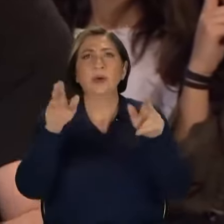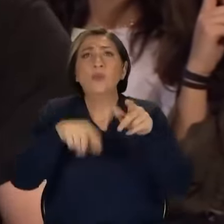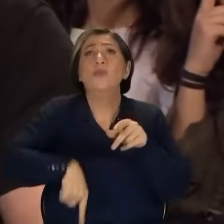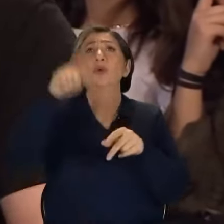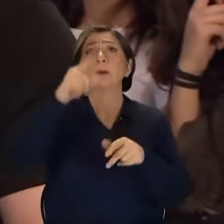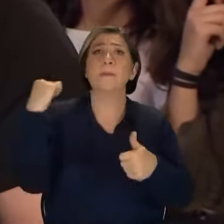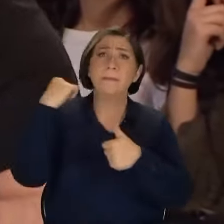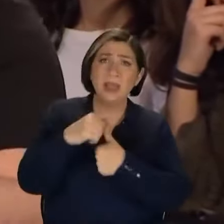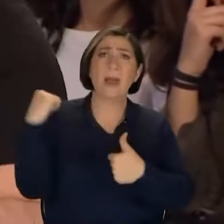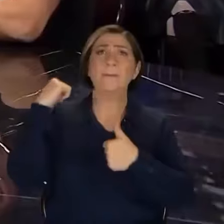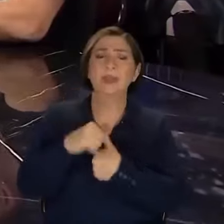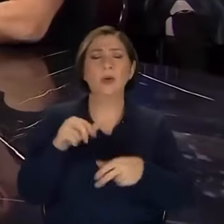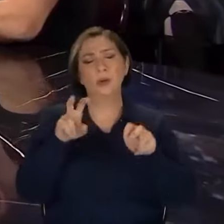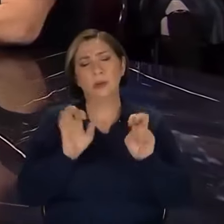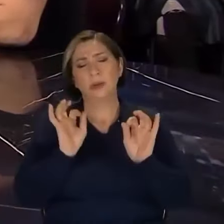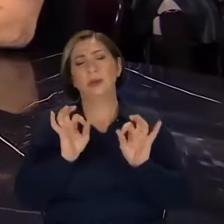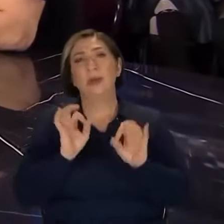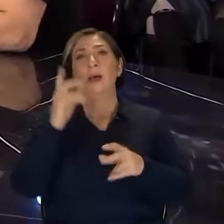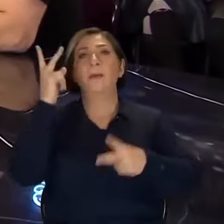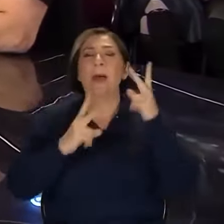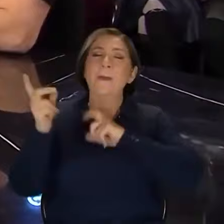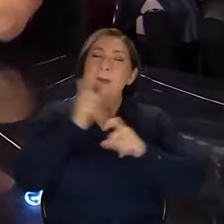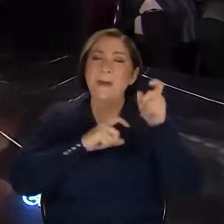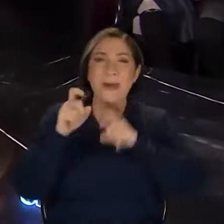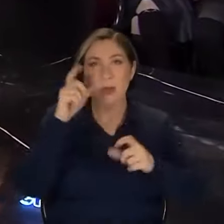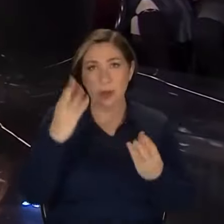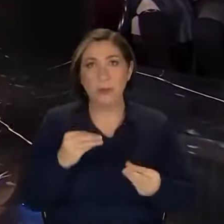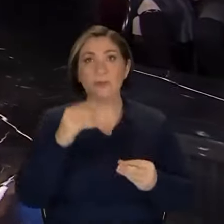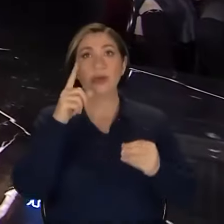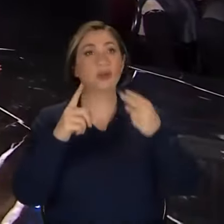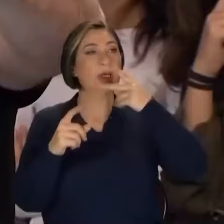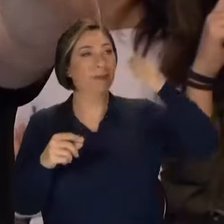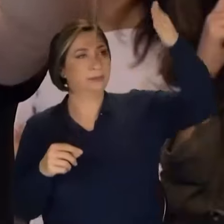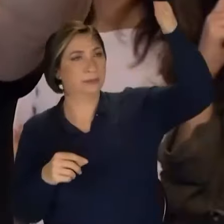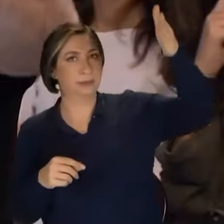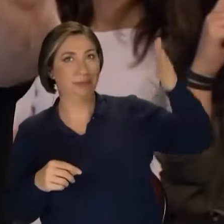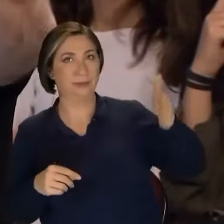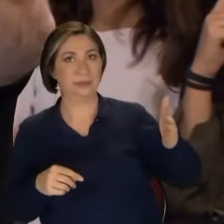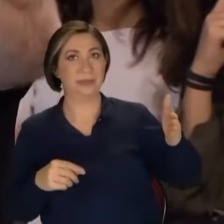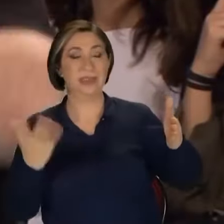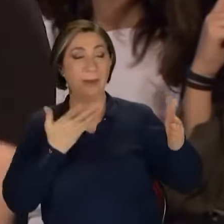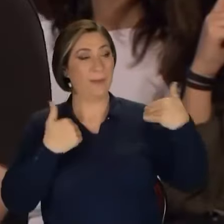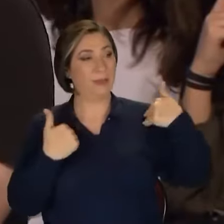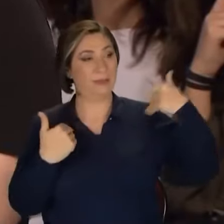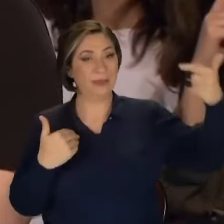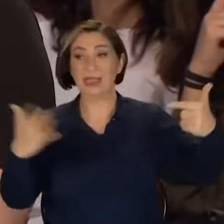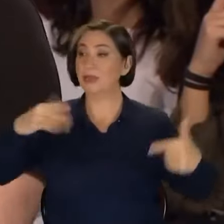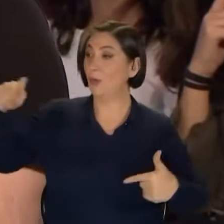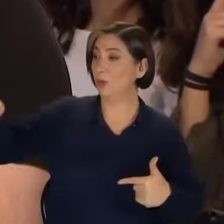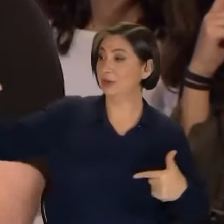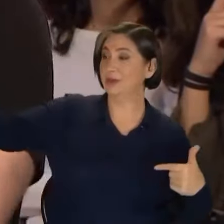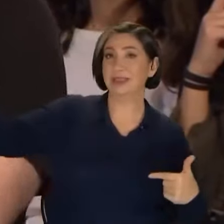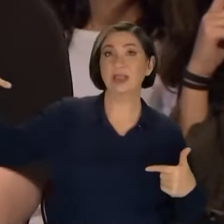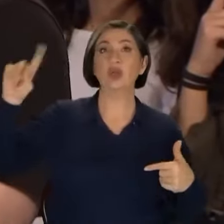yani defalarca Hani laflar söyleniyor falan arada bir de hatalar yapılıyor şimdi şu cam açılıyor mesela ya benim yanımdan ya Şener abinin